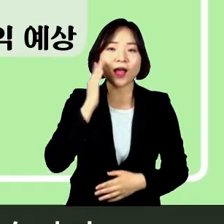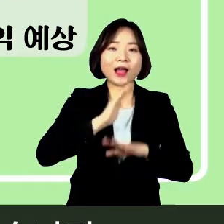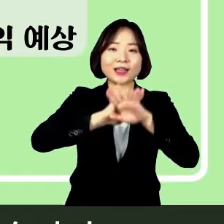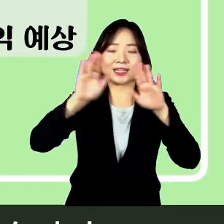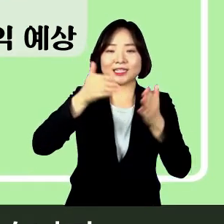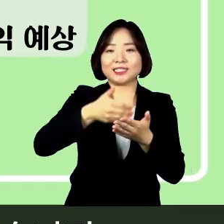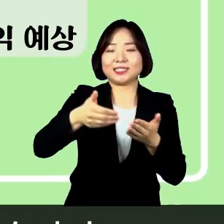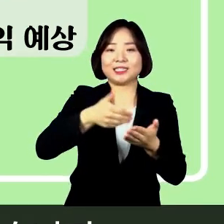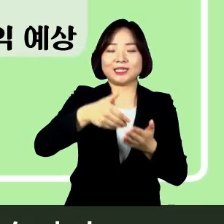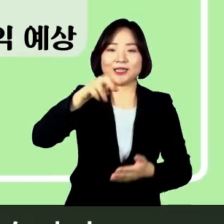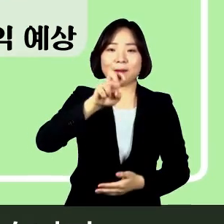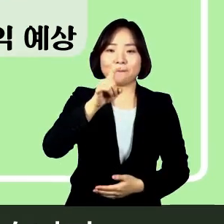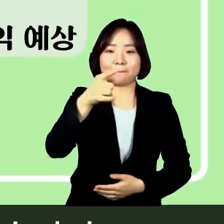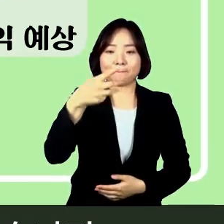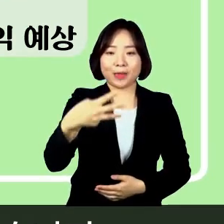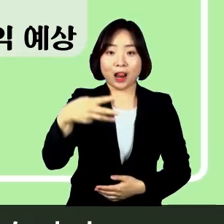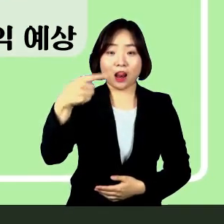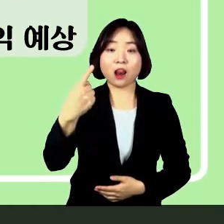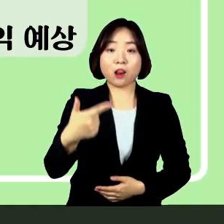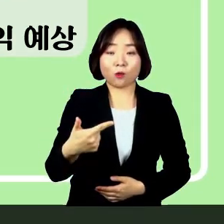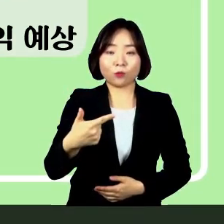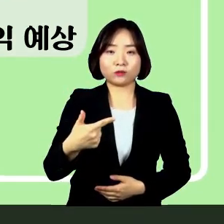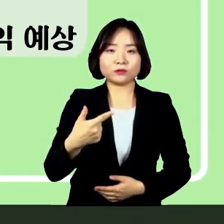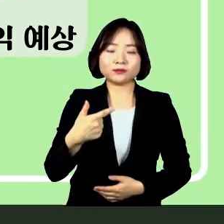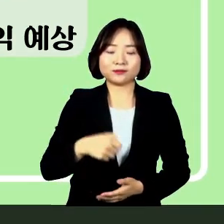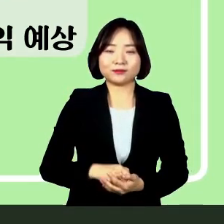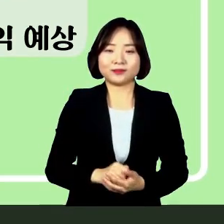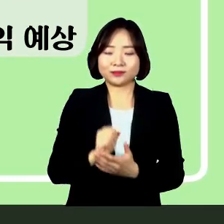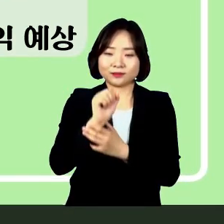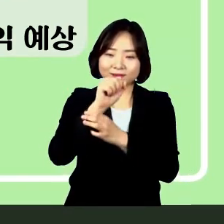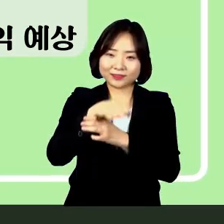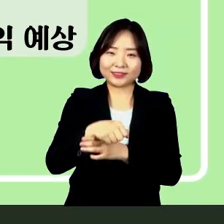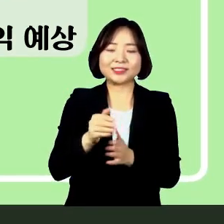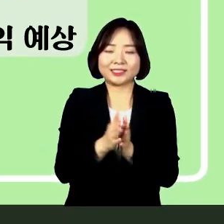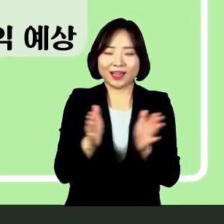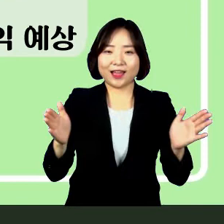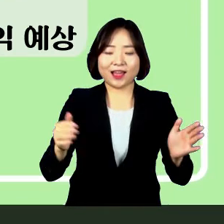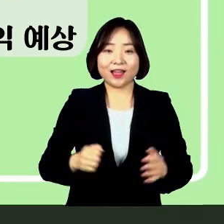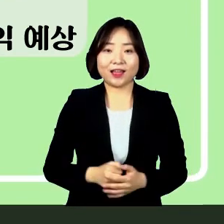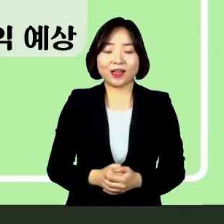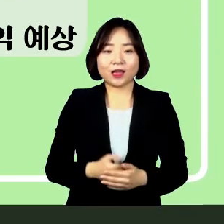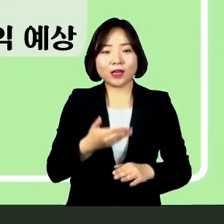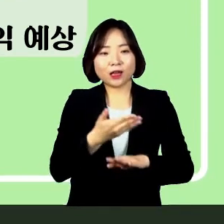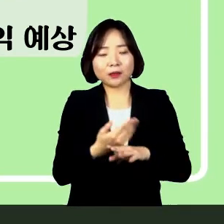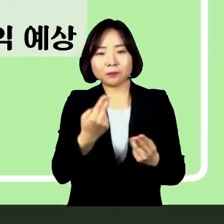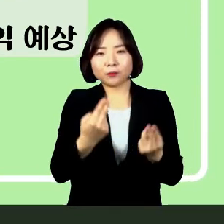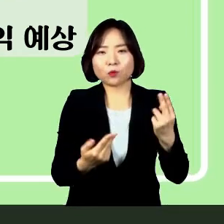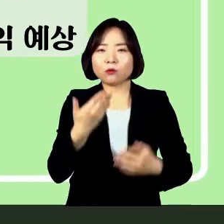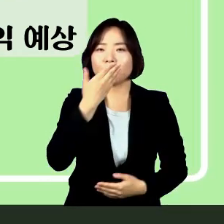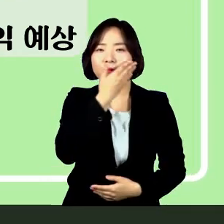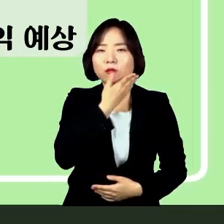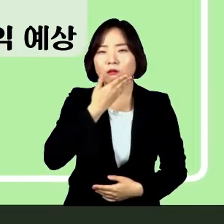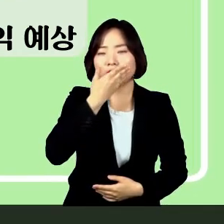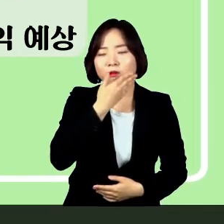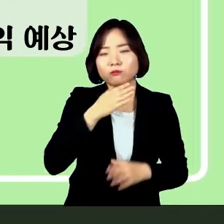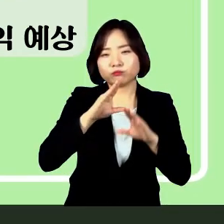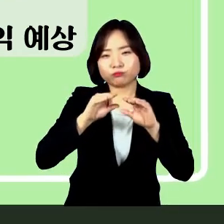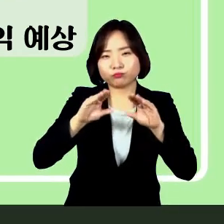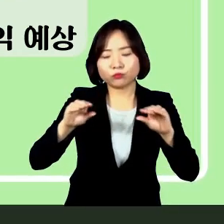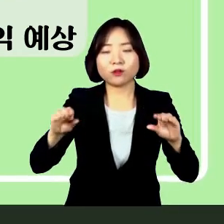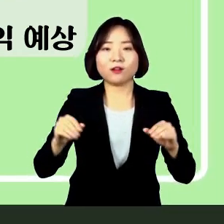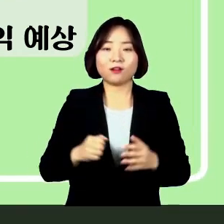멜론이 첫 출하를 시작했습니다. 하늘그림 멜론은 타 과일 대비 높은 당도와 부드러운 식감으로